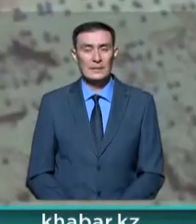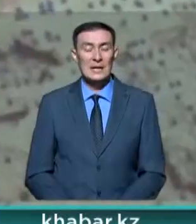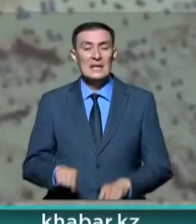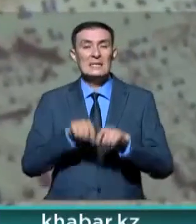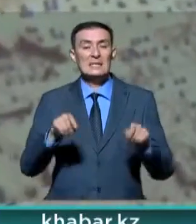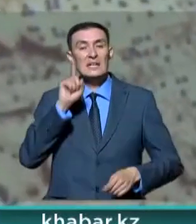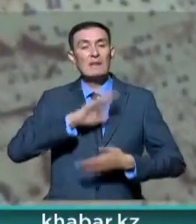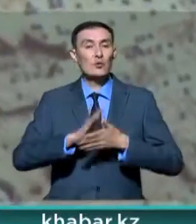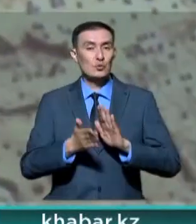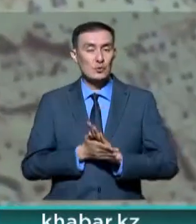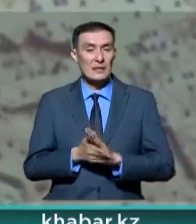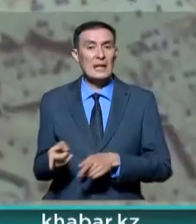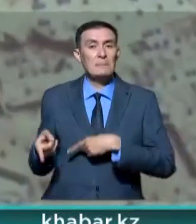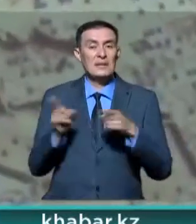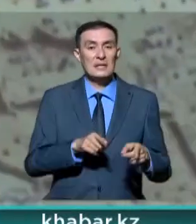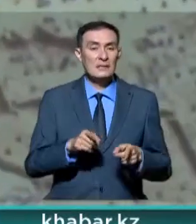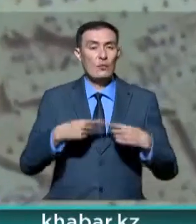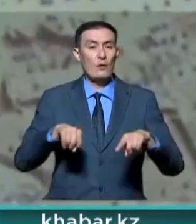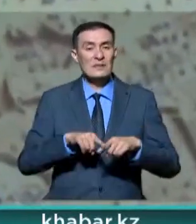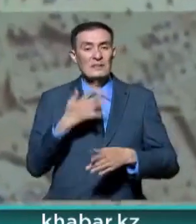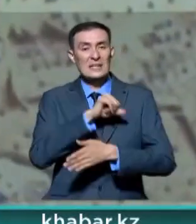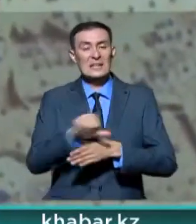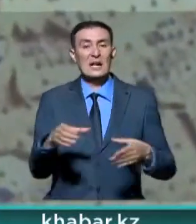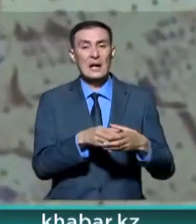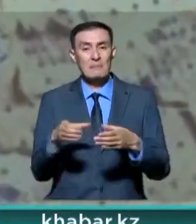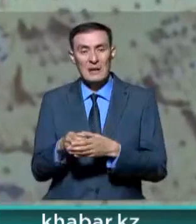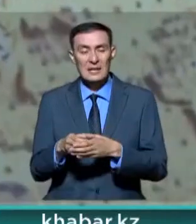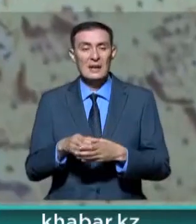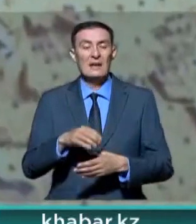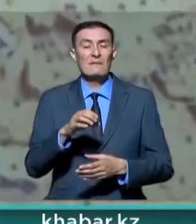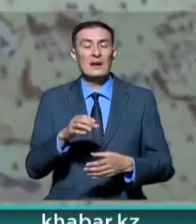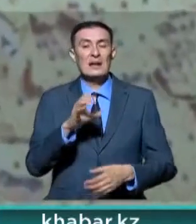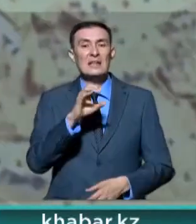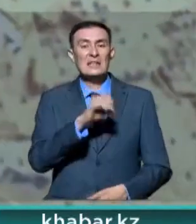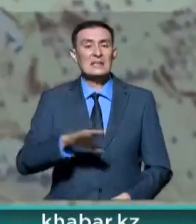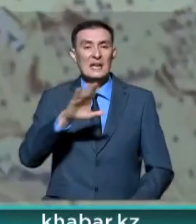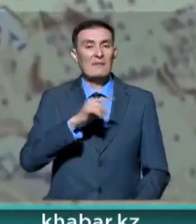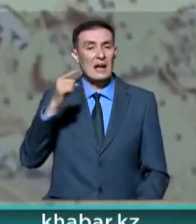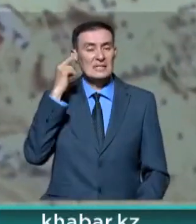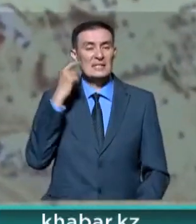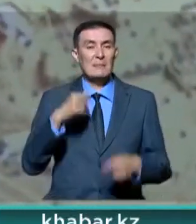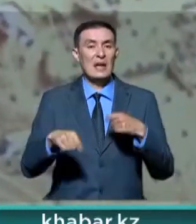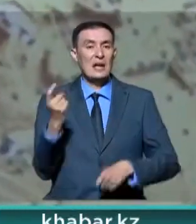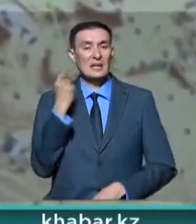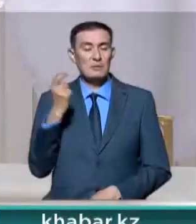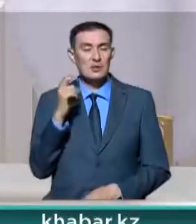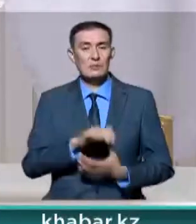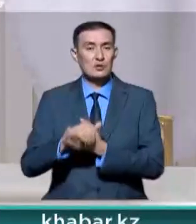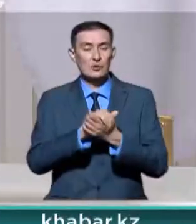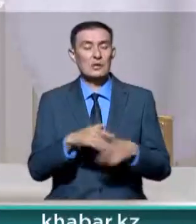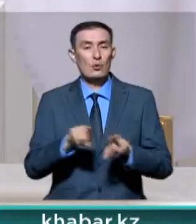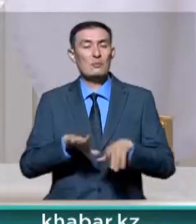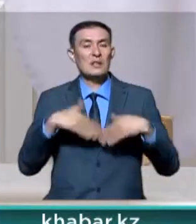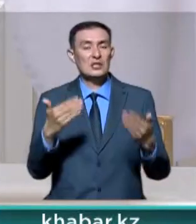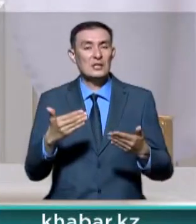Создать комфортные условия для переезда офисов иностранных компаний внутри Евразийского экономического союза. Вот с таким предложением сегодня президент Касым-Жомарт Токаев